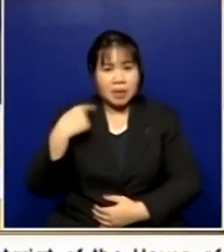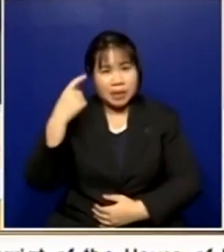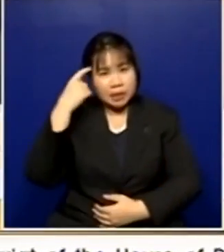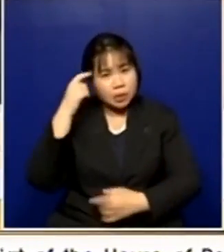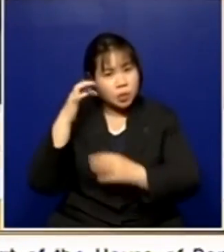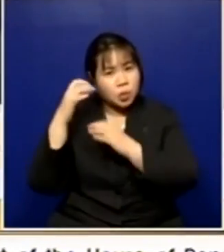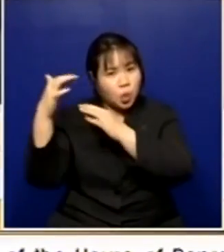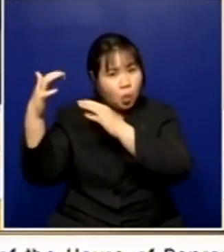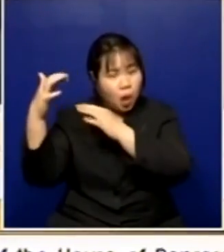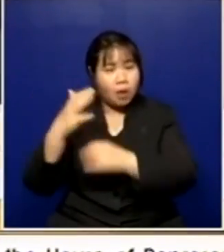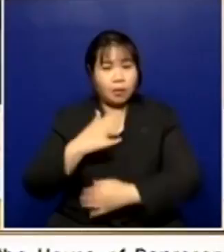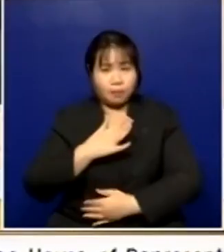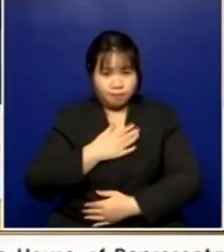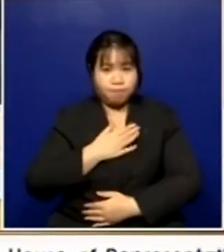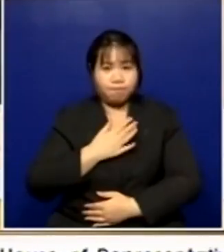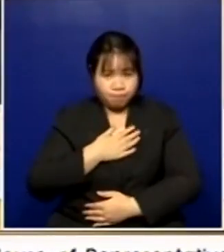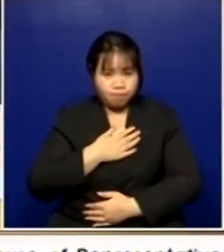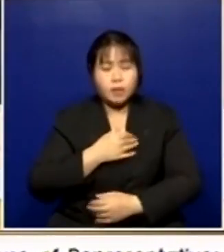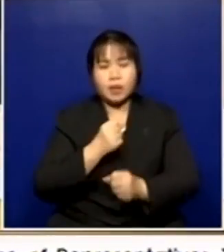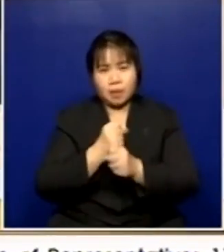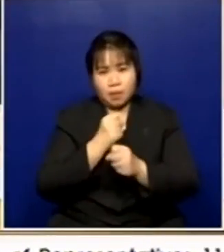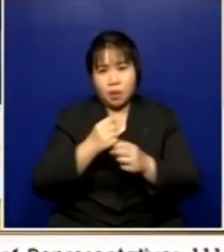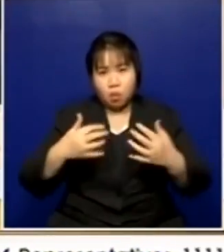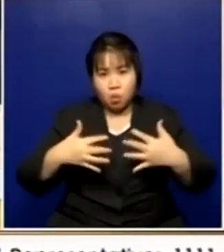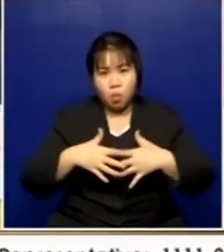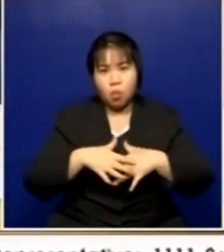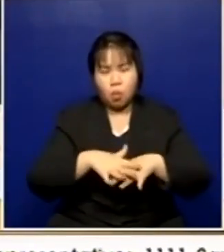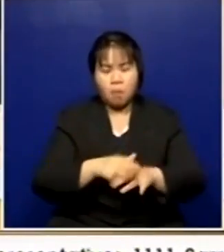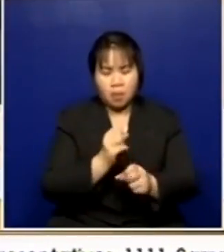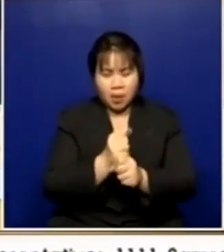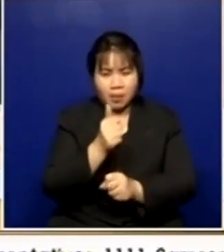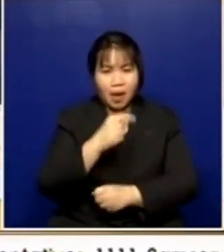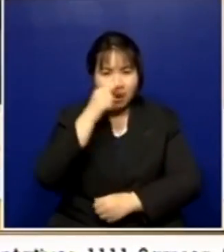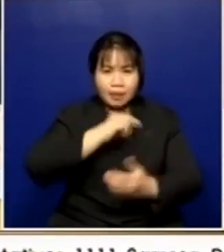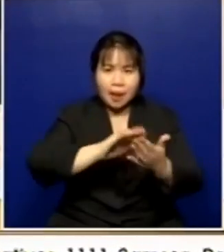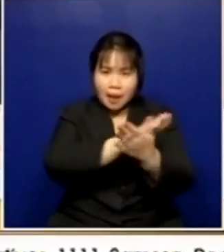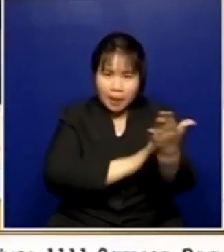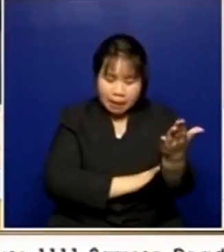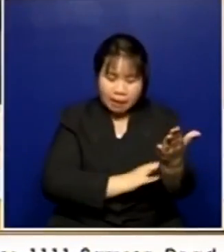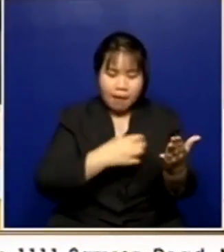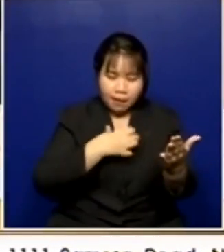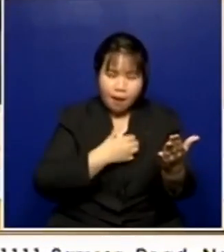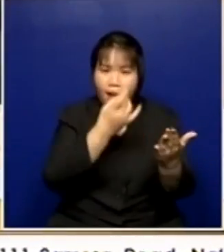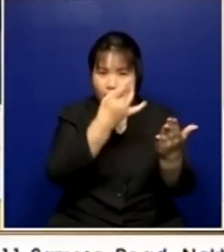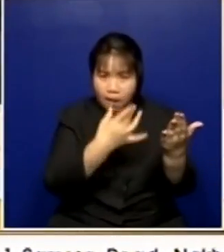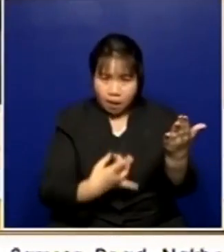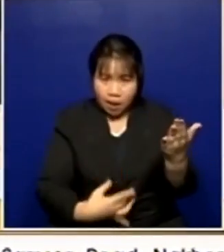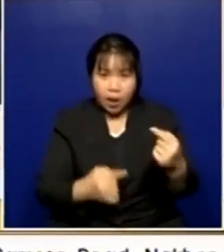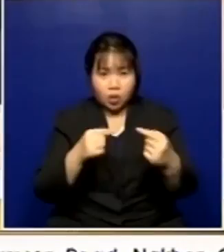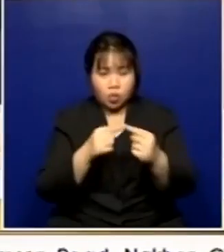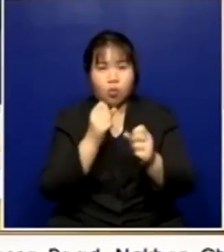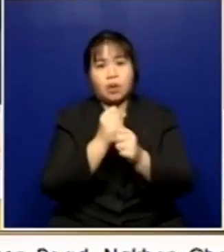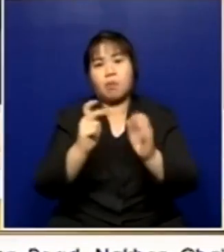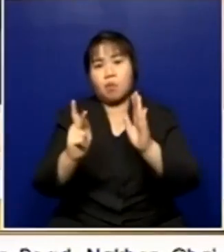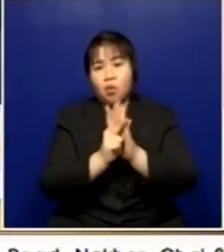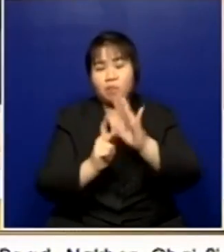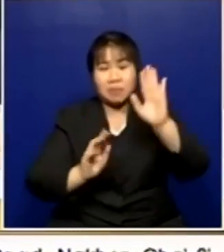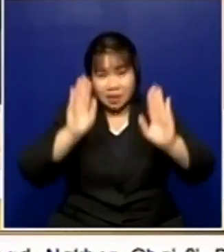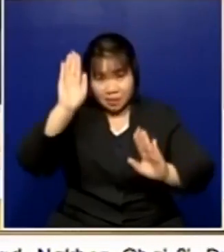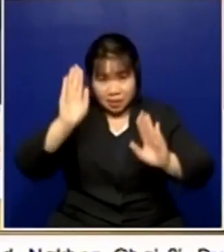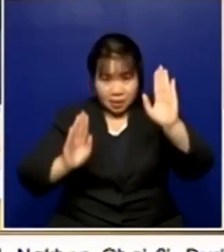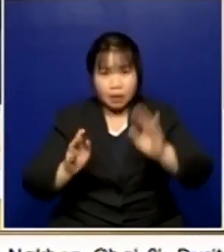ว่าเราสามารถก็มีส่วนร่วมในการกำหนดอนาคตของเราเองได้ภายใต้กติกาประชาธิปไตย